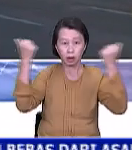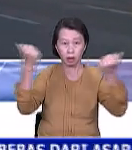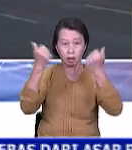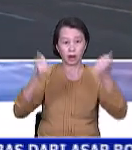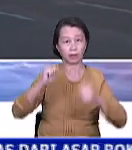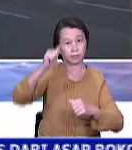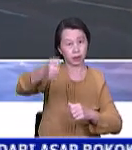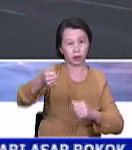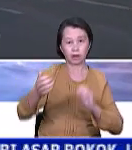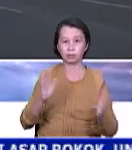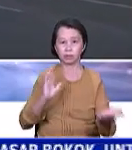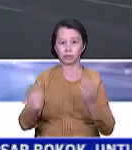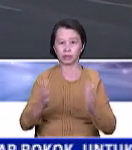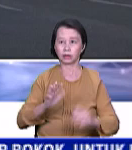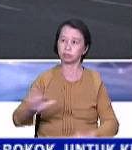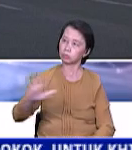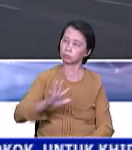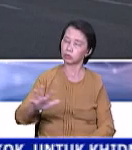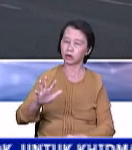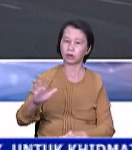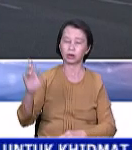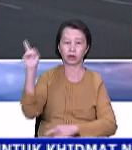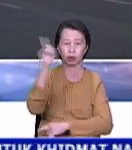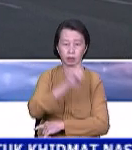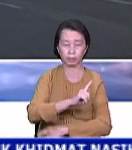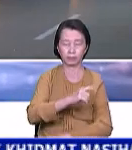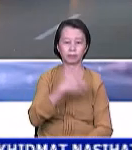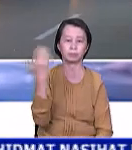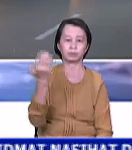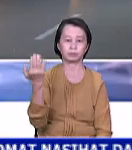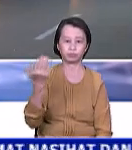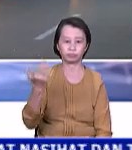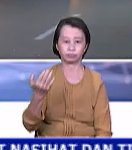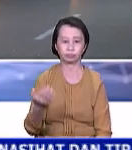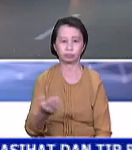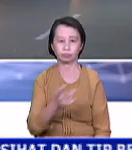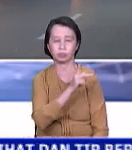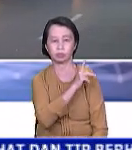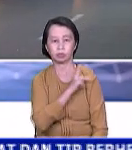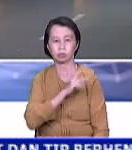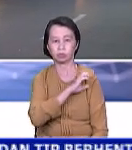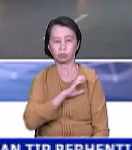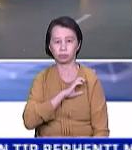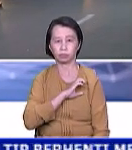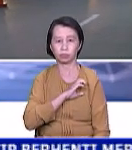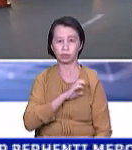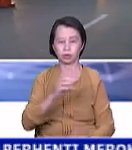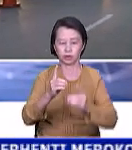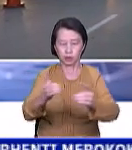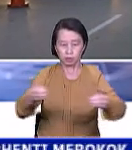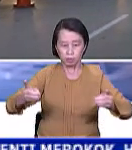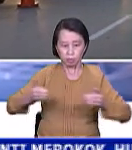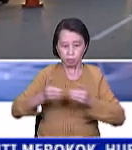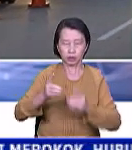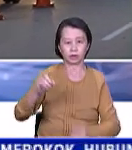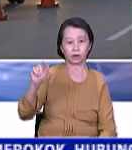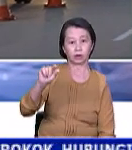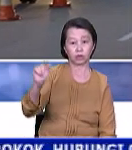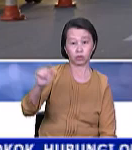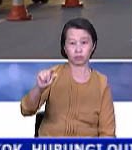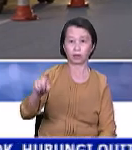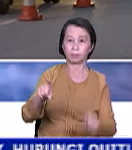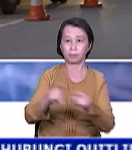ini berbanding jumlah purata kenderaan harian biasanya. Ketua Polis Daerah Gombak, ACP Zainal Muhammad